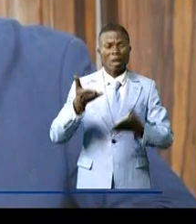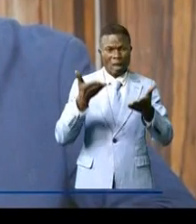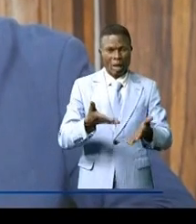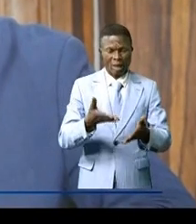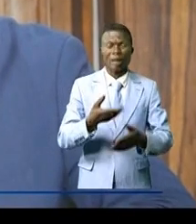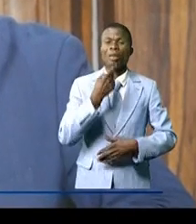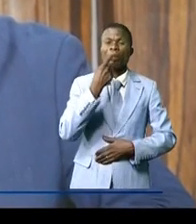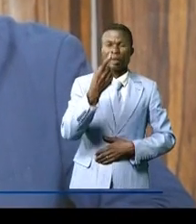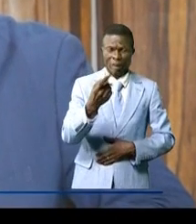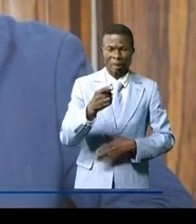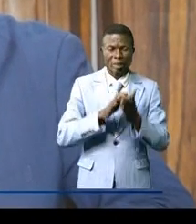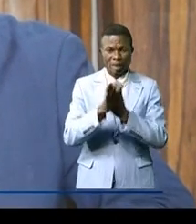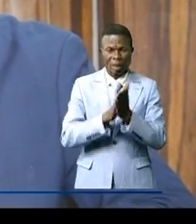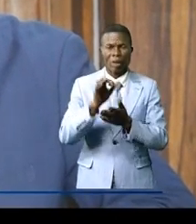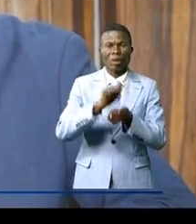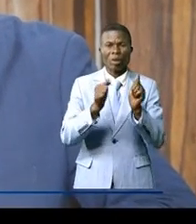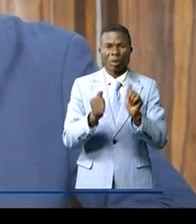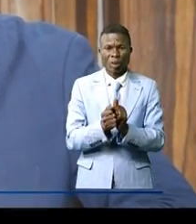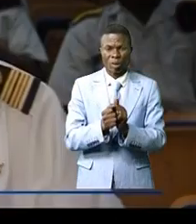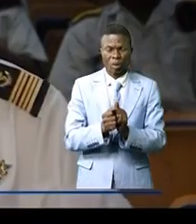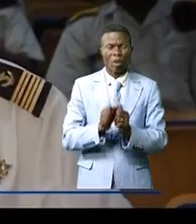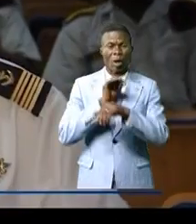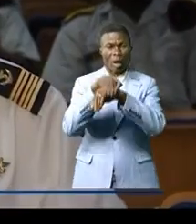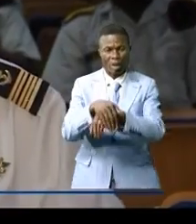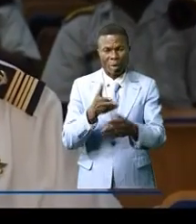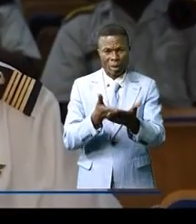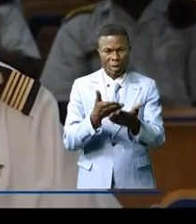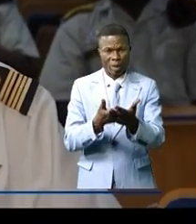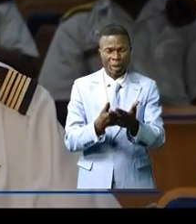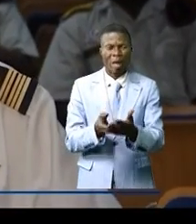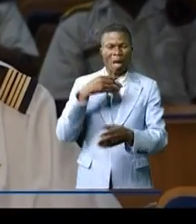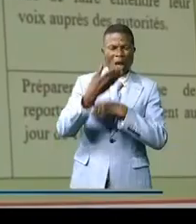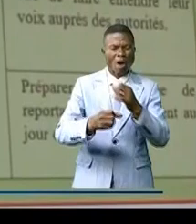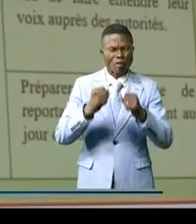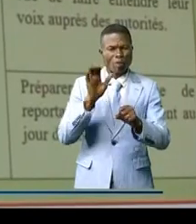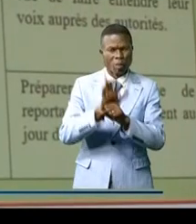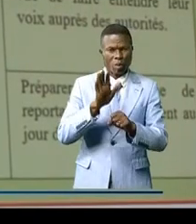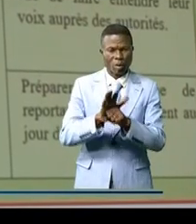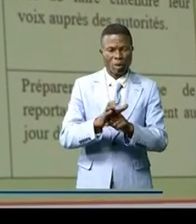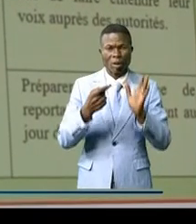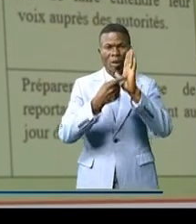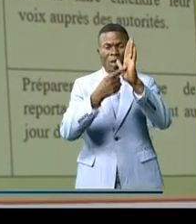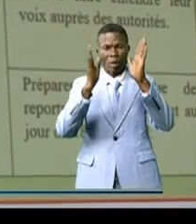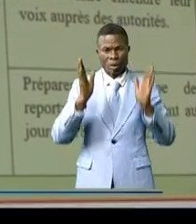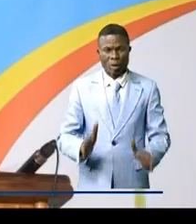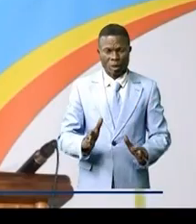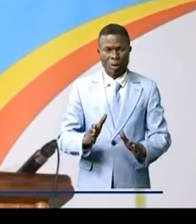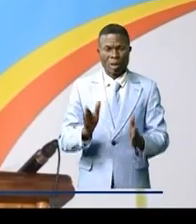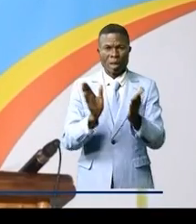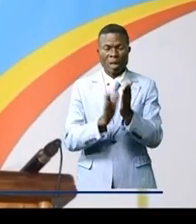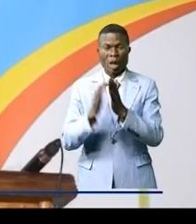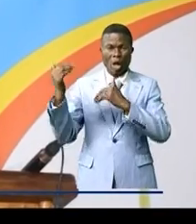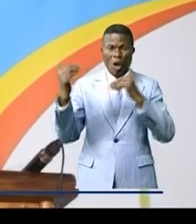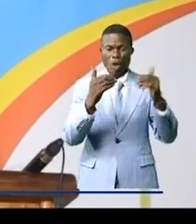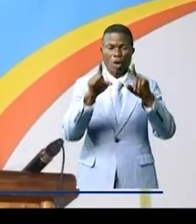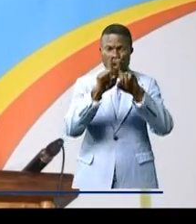il a aussi planché sur son concours. Il doit redoubler d'efforts. Le représentant de l'école de guerre,